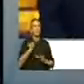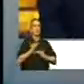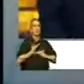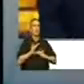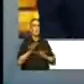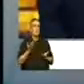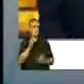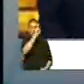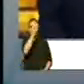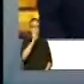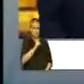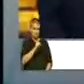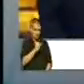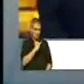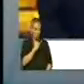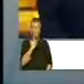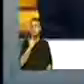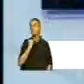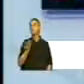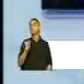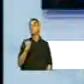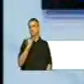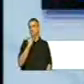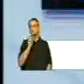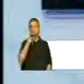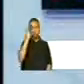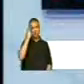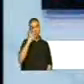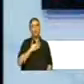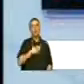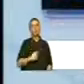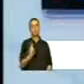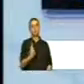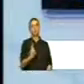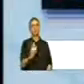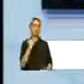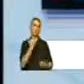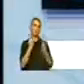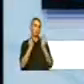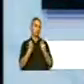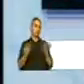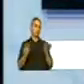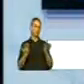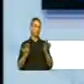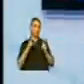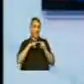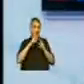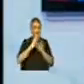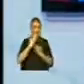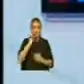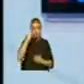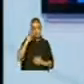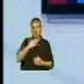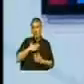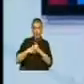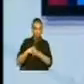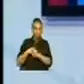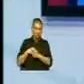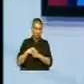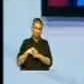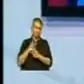זה עדיין סימן שאלה, נכון? כן, תראה, ישראל צריכה לדעת מה היא רוצה מעצמה, זה תמיד דבר טוב, ואחרי שהיא יודעת מה היא רוצה מעצמה, זה לא